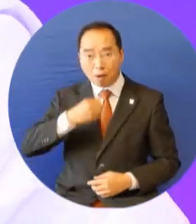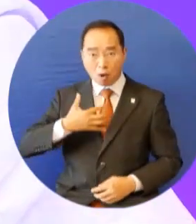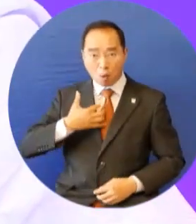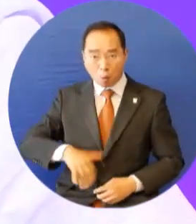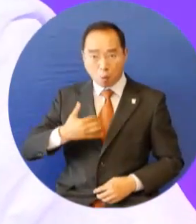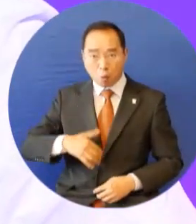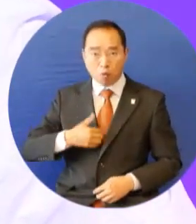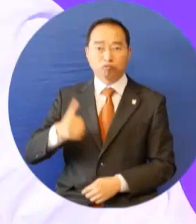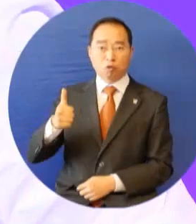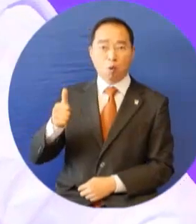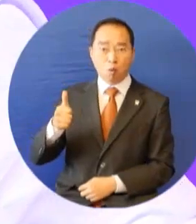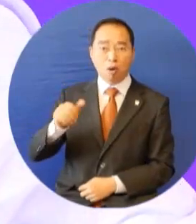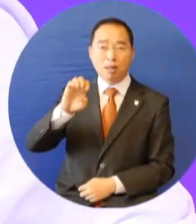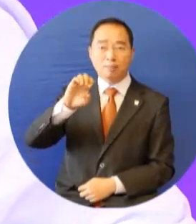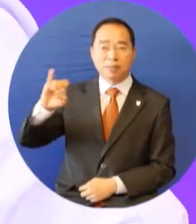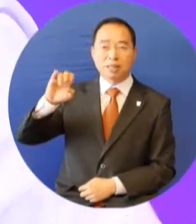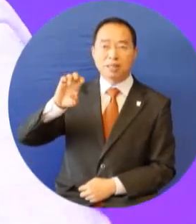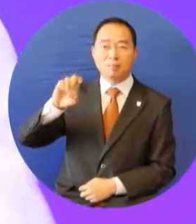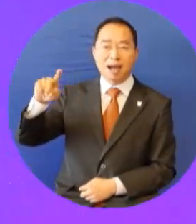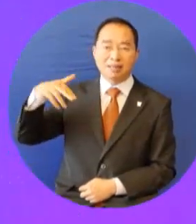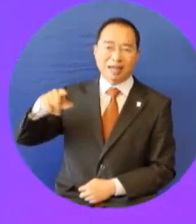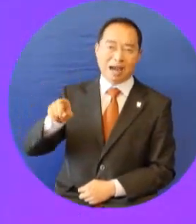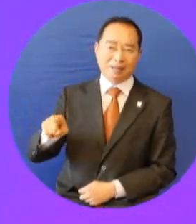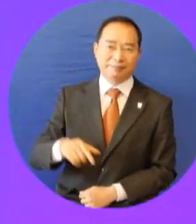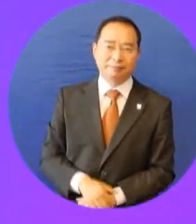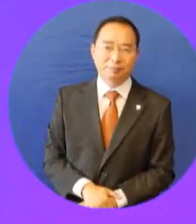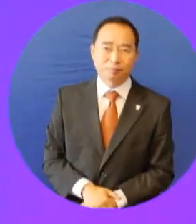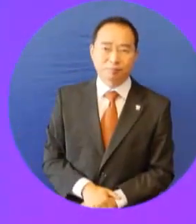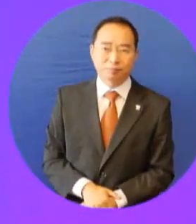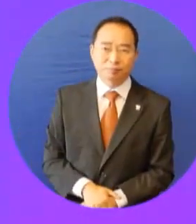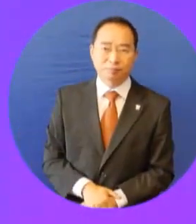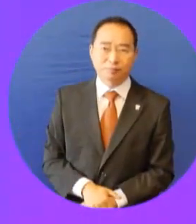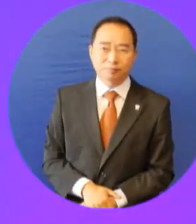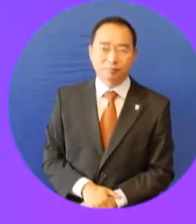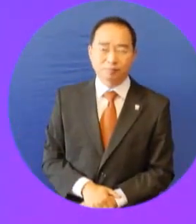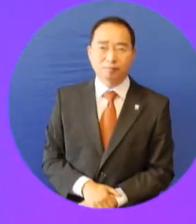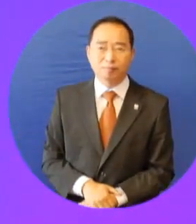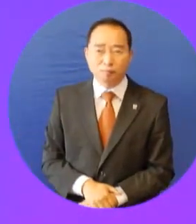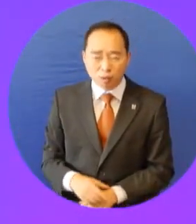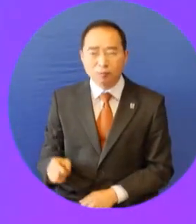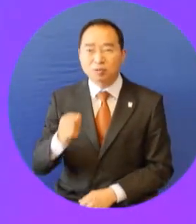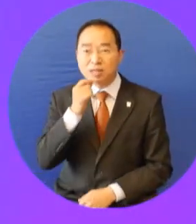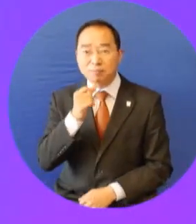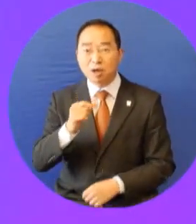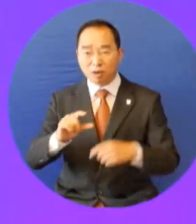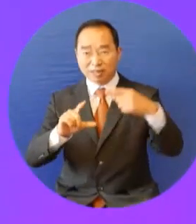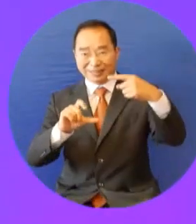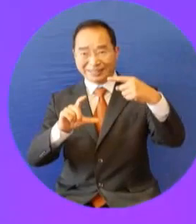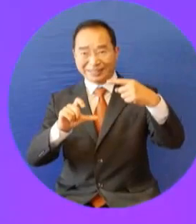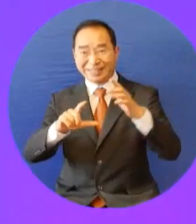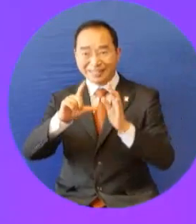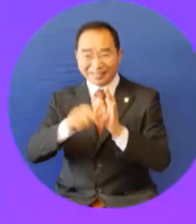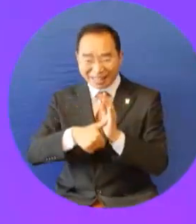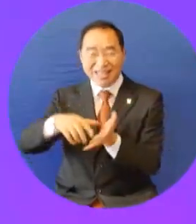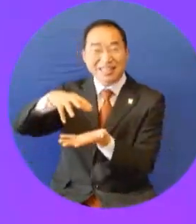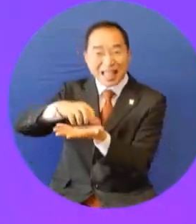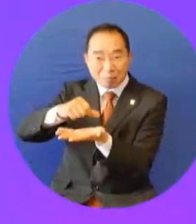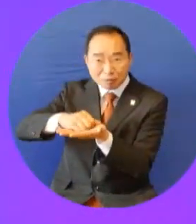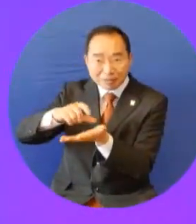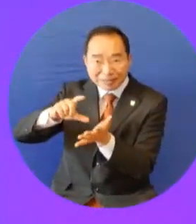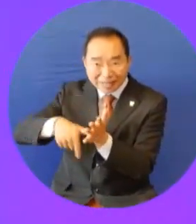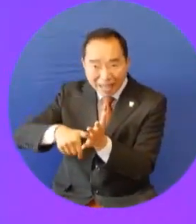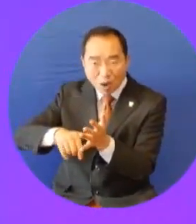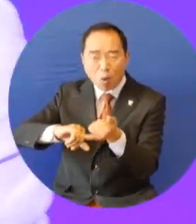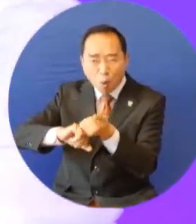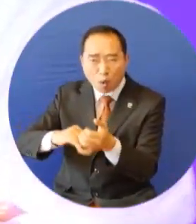근데 옛날엔 그렇게 쓰기도 했지만 피마자는 정월 대보름에 이렇게 나물 먹을 때 피마자 잎이